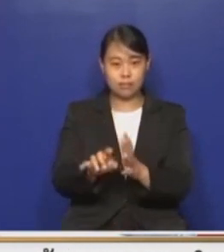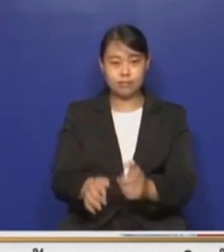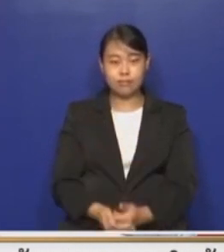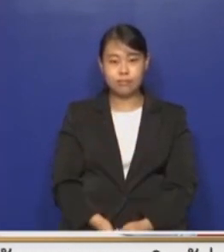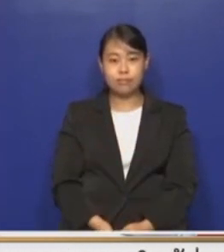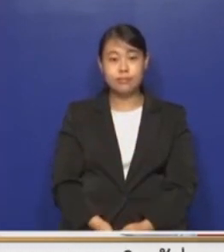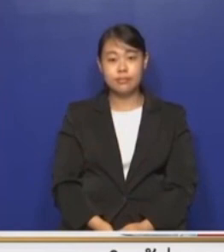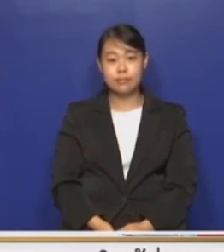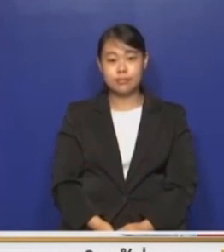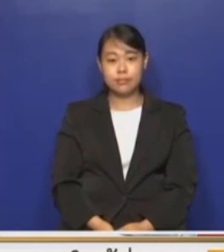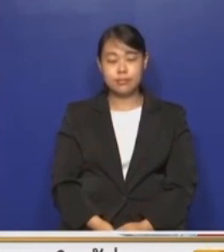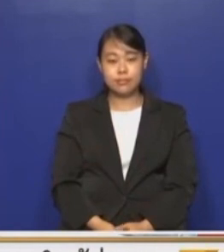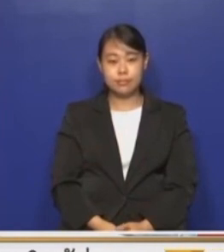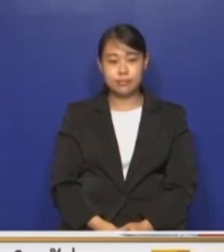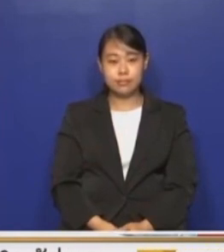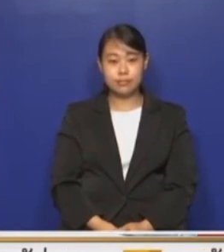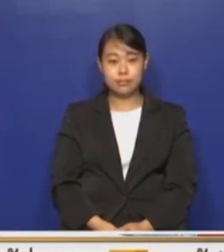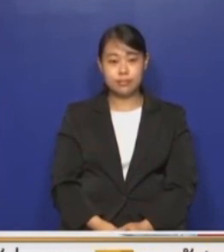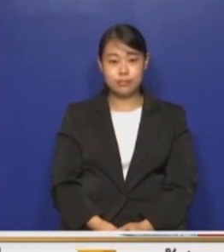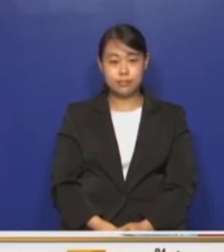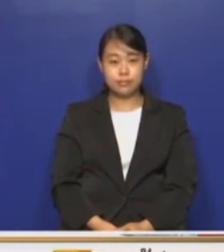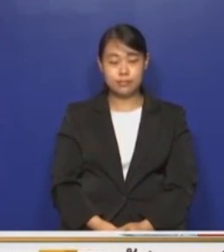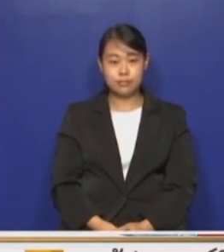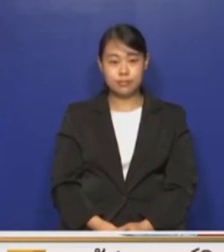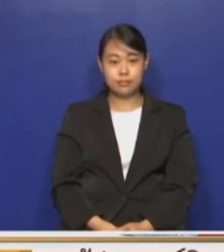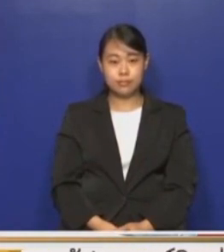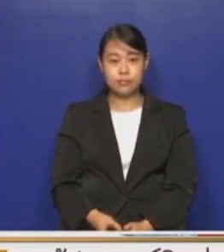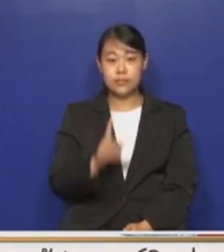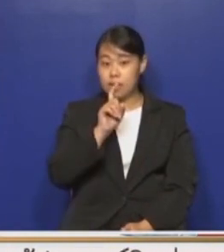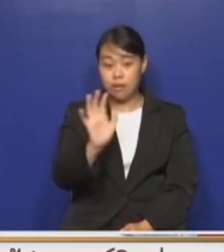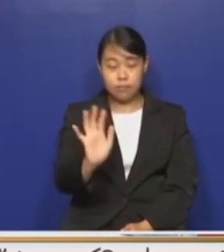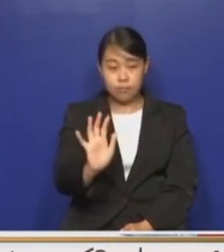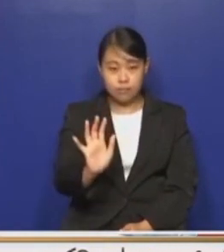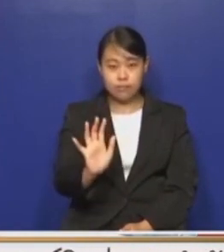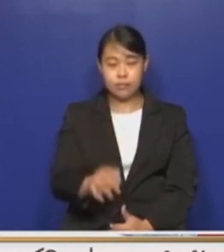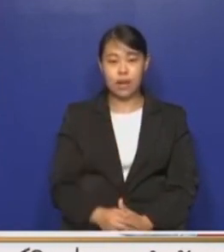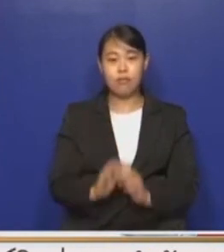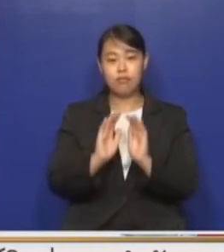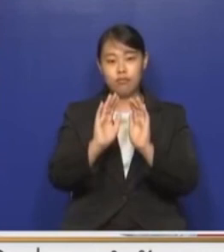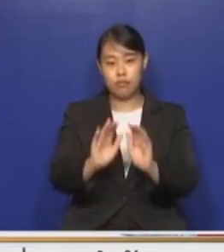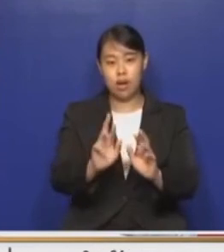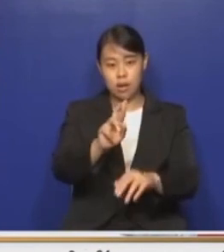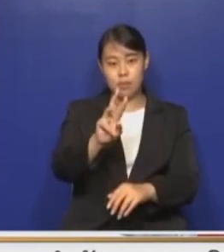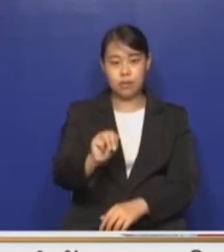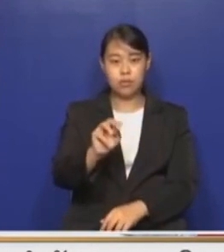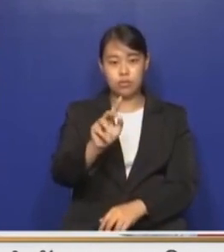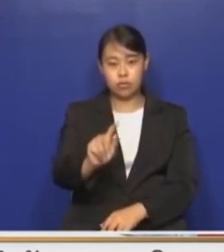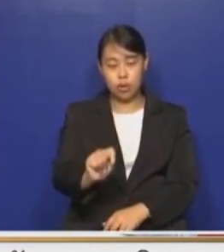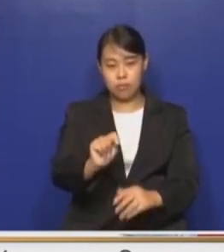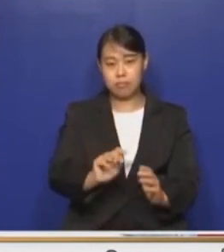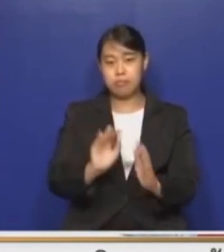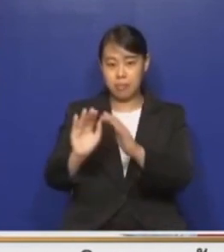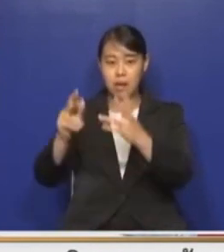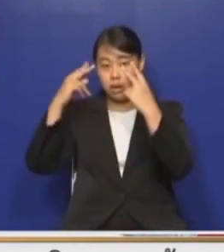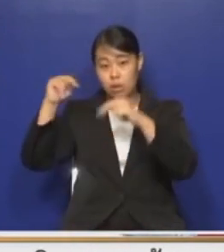ก็เป็นคำถามไม่ใช่คำถามกได้แต่ต้องฝากลฐมติไปถึงนายยกลัฐมติว่า